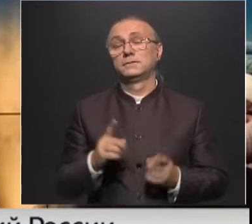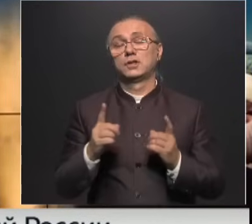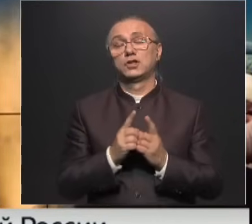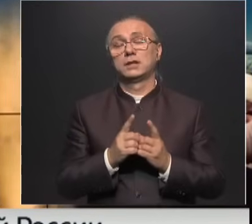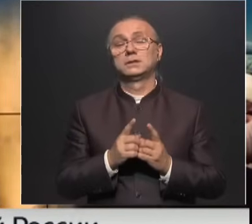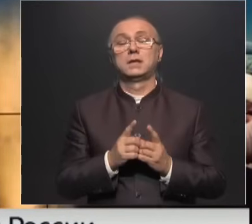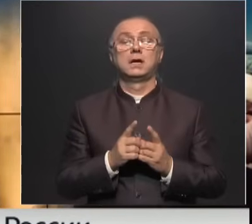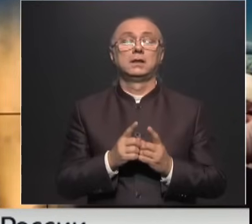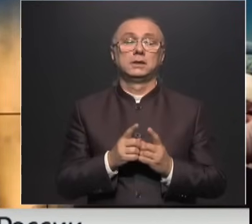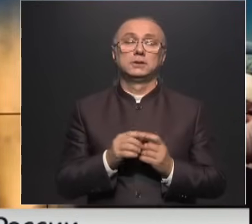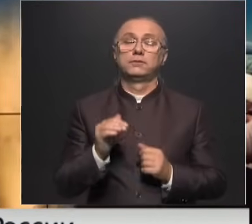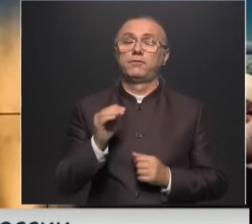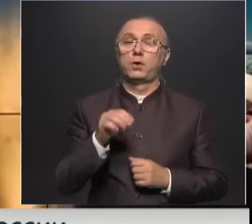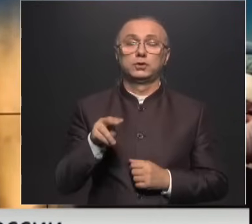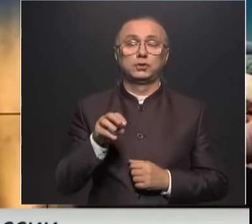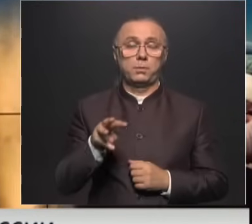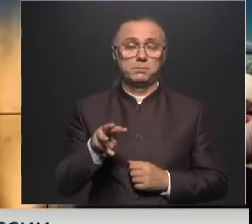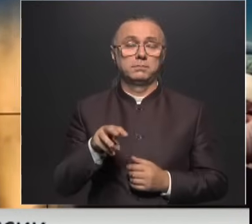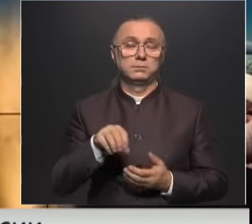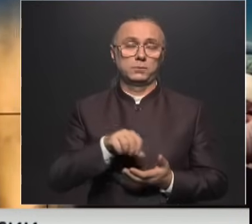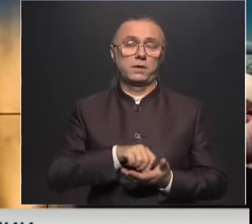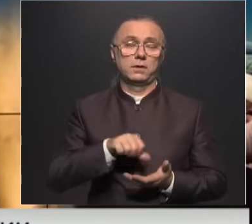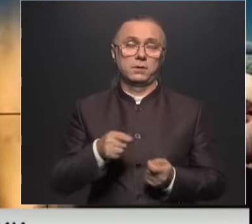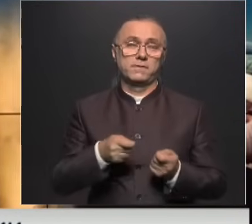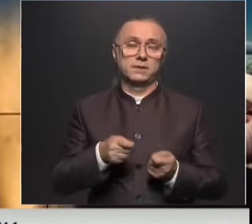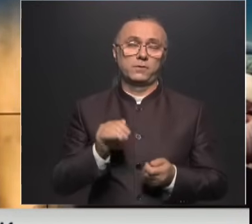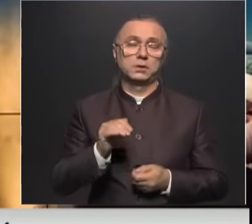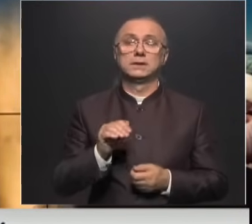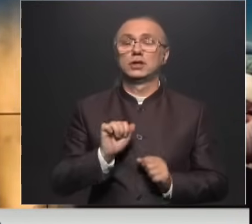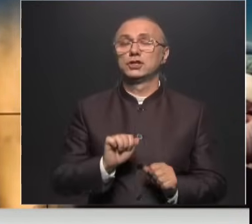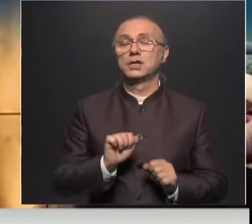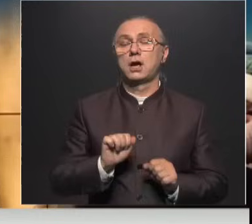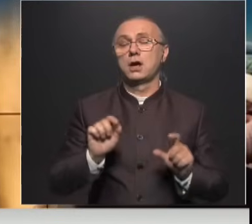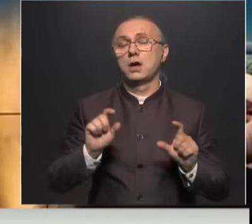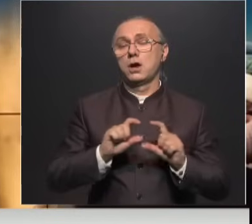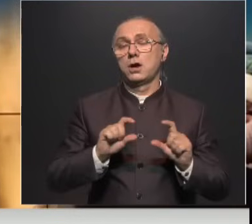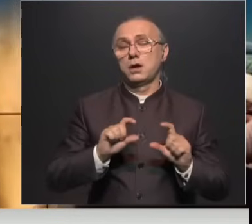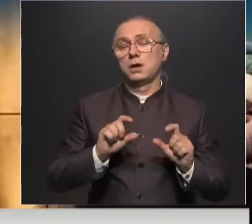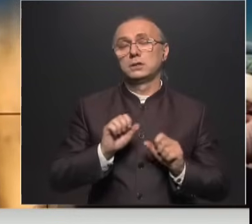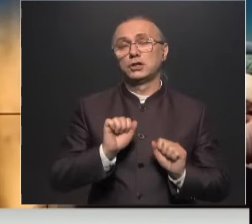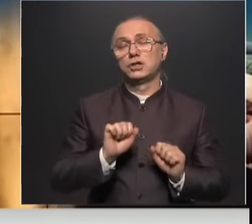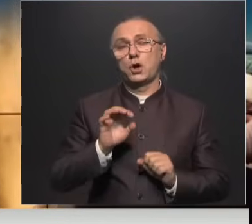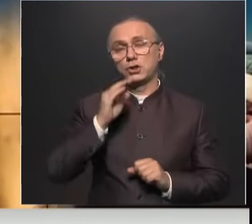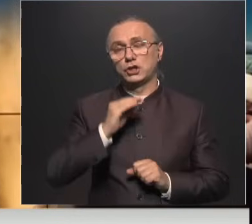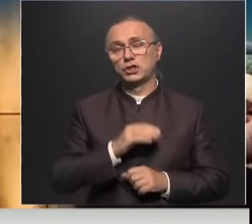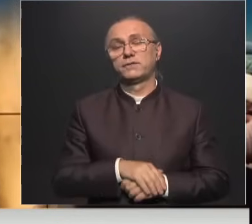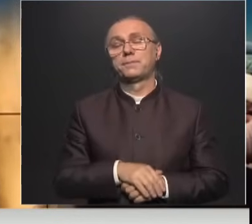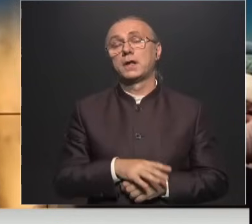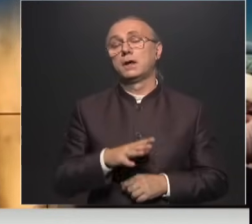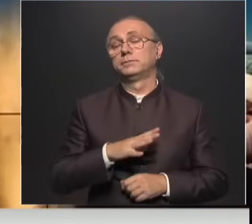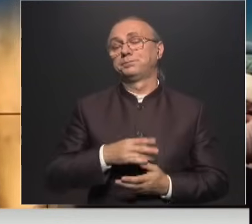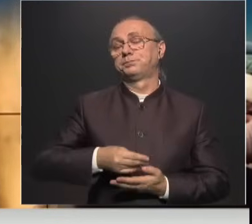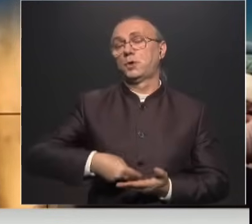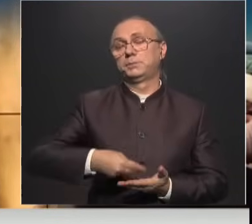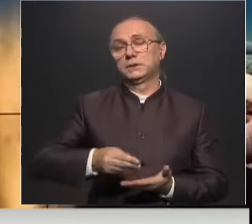Фонд создан для помощи демобилизованным и семьям погибших военных. В присутствии предстоятеля состоялось подписание соглашения между фондом и